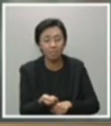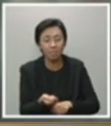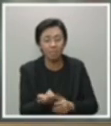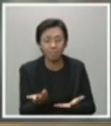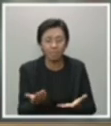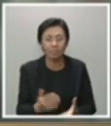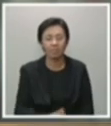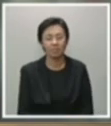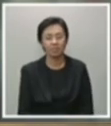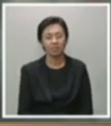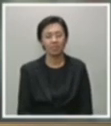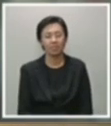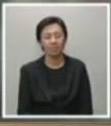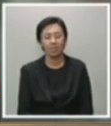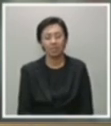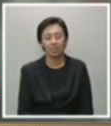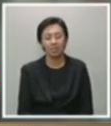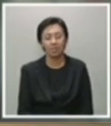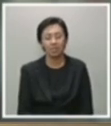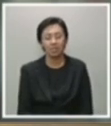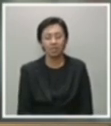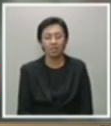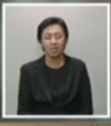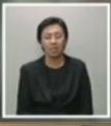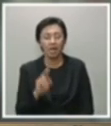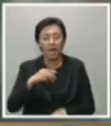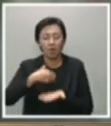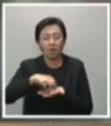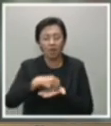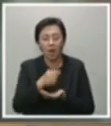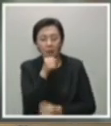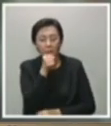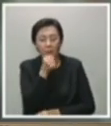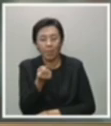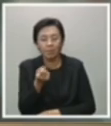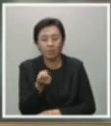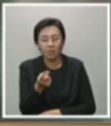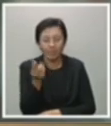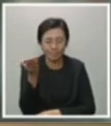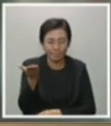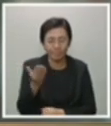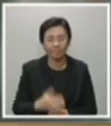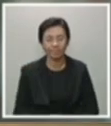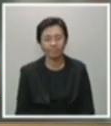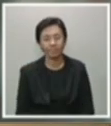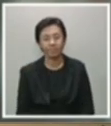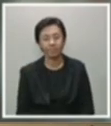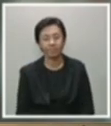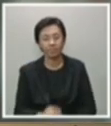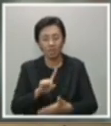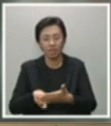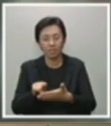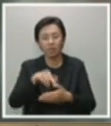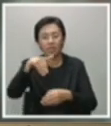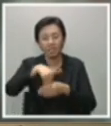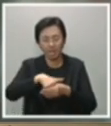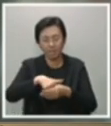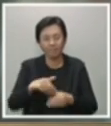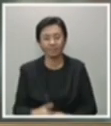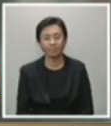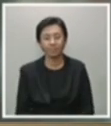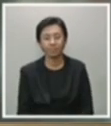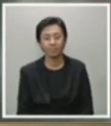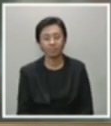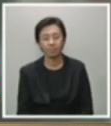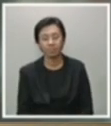องคุณรุ่งวันธรรมพักดีนะคะรายงานสดมานะคะ นี่ฮะช่วงนี้เป็นช่วงเลือกตั้งนะครับ คุณหมากระครับ ก